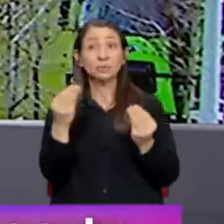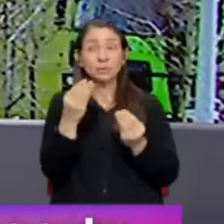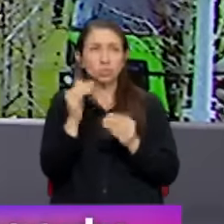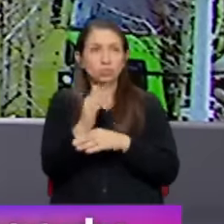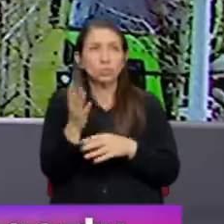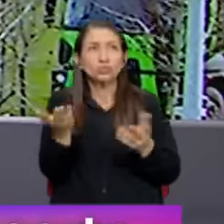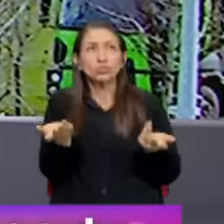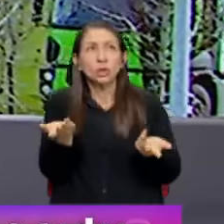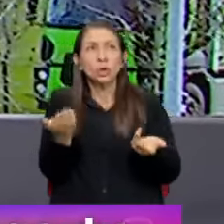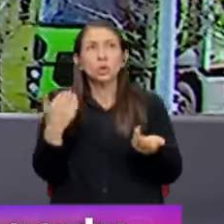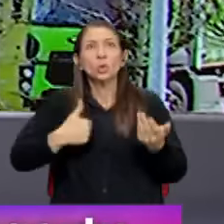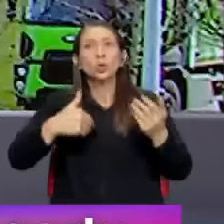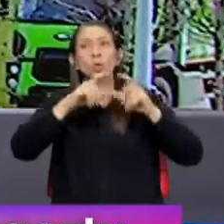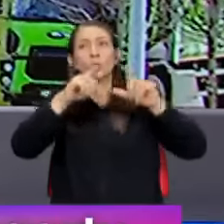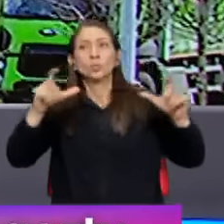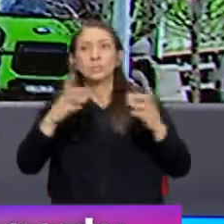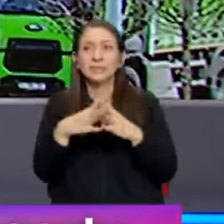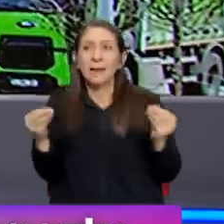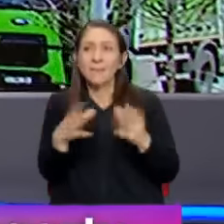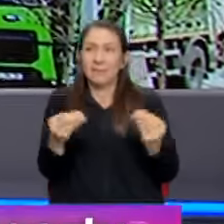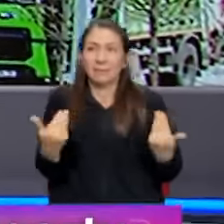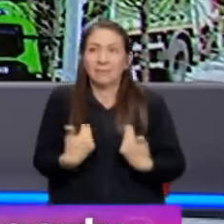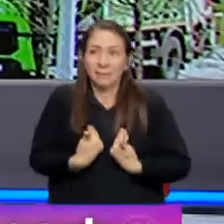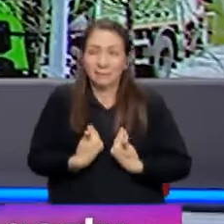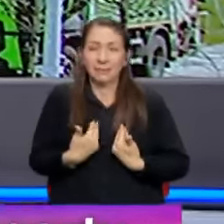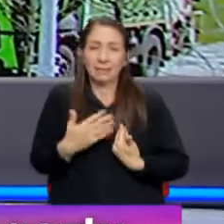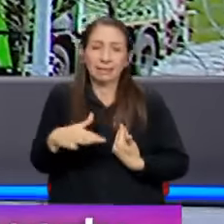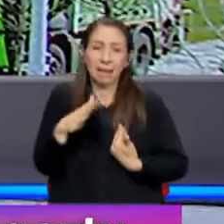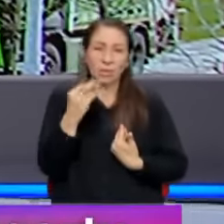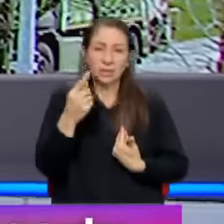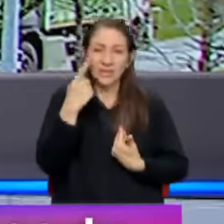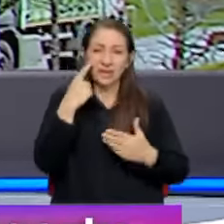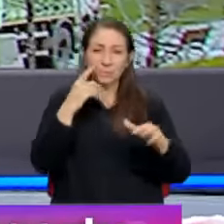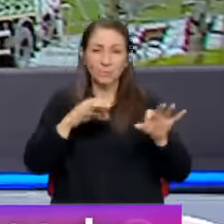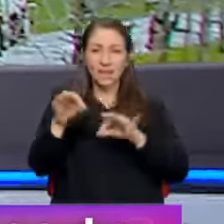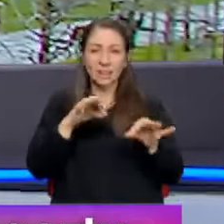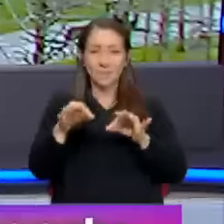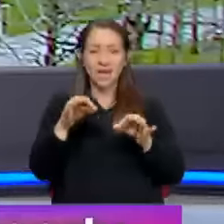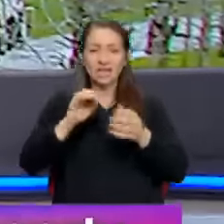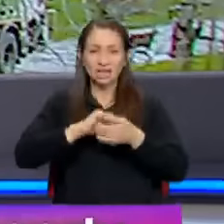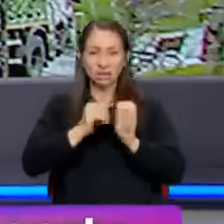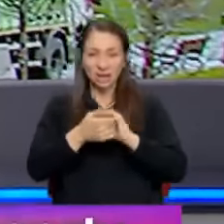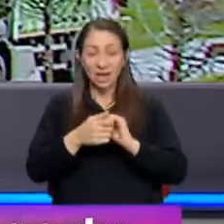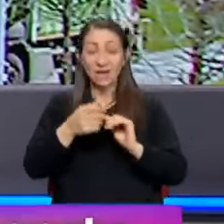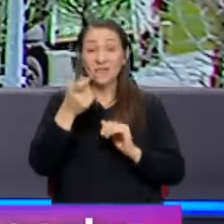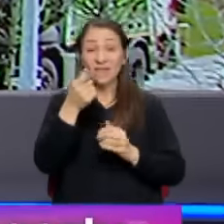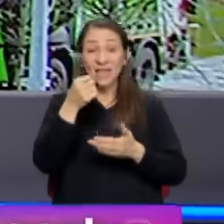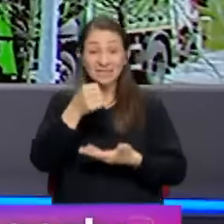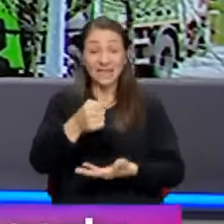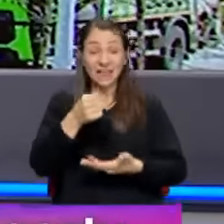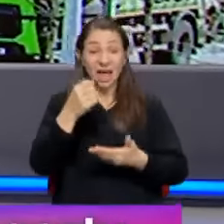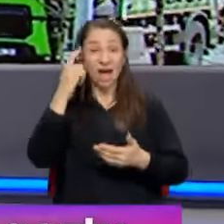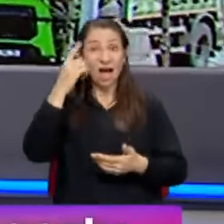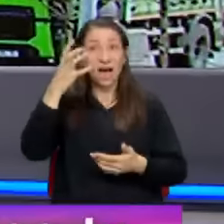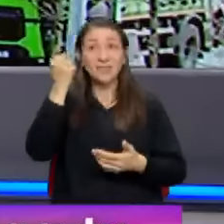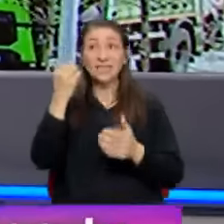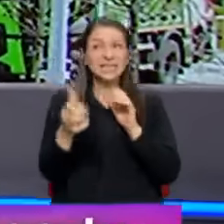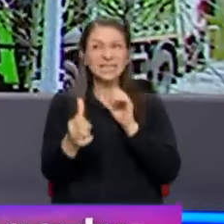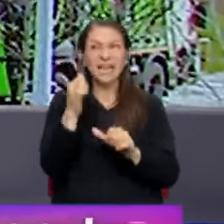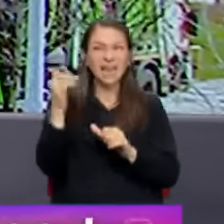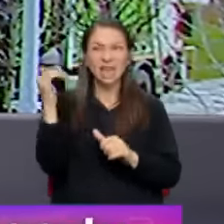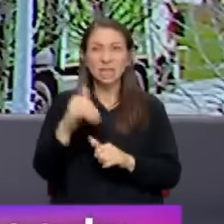çünkü kurumlarımızı kaybettik. Genel itibariyle Devlet Planlama Teşkilatı finansal hafızamızı nasıl geri